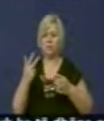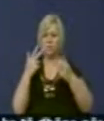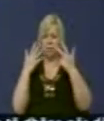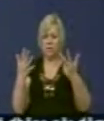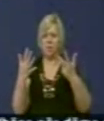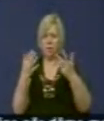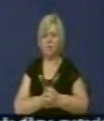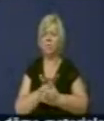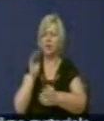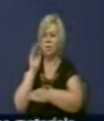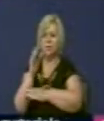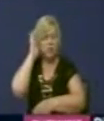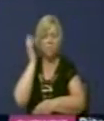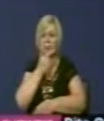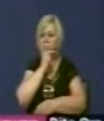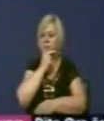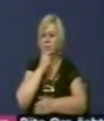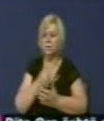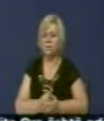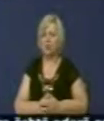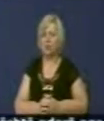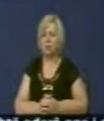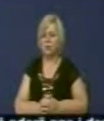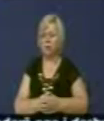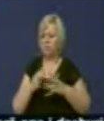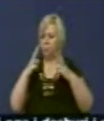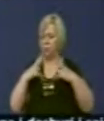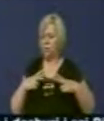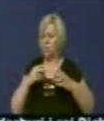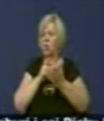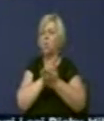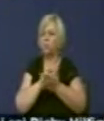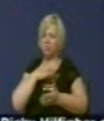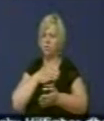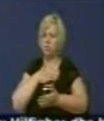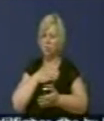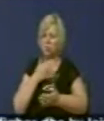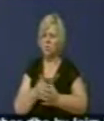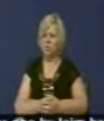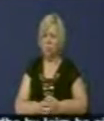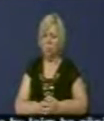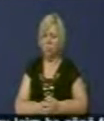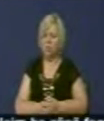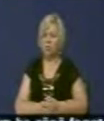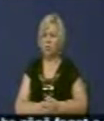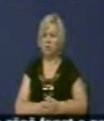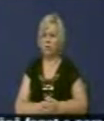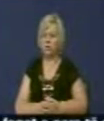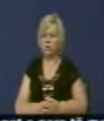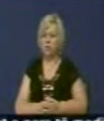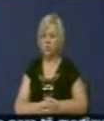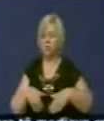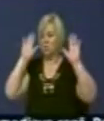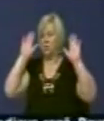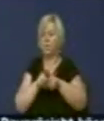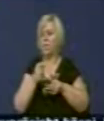solli paqen, kurse paqja ndaj fashizmit solli luftën e dytë botërore. Të gjithë e dimë